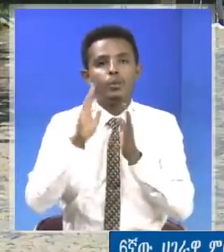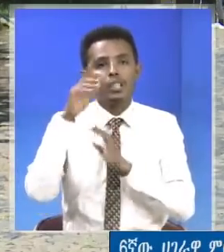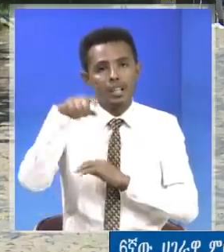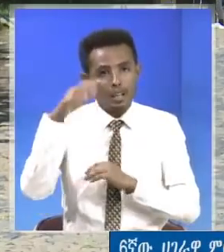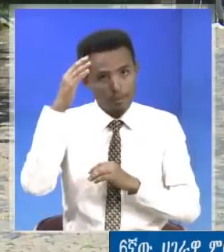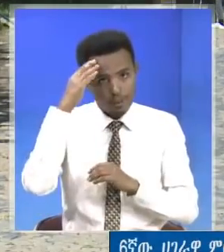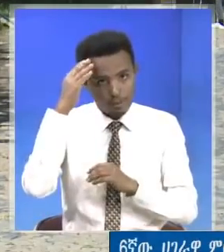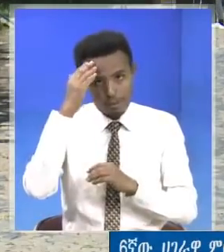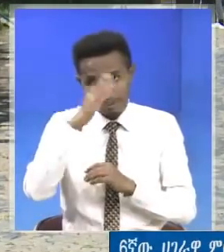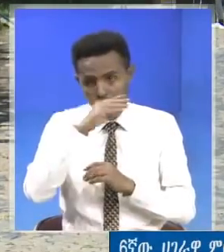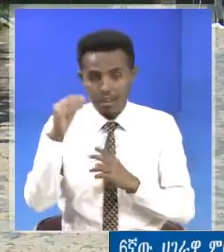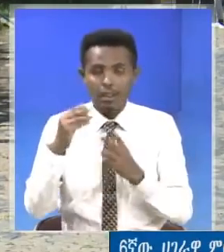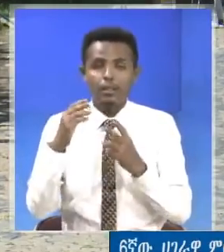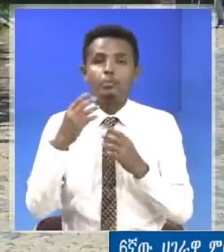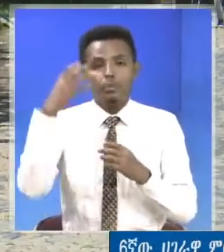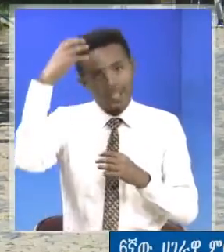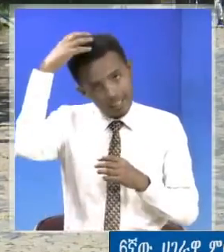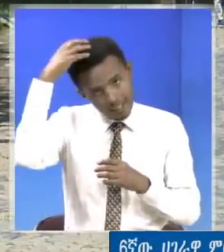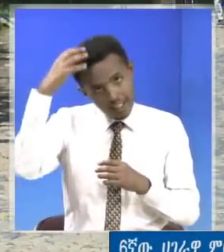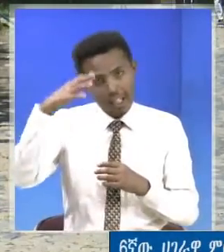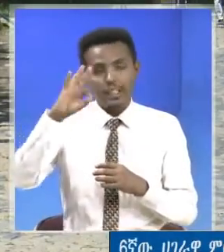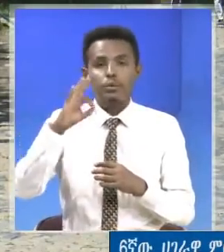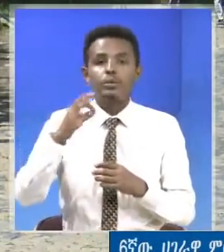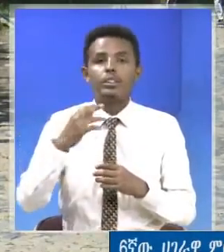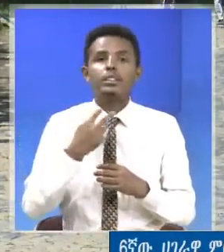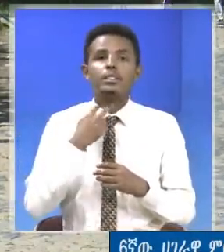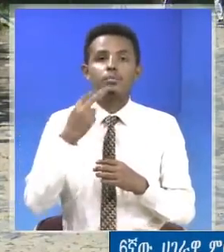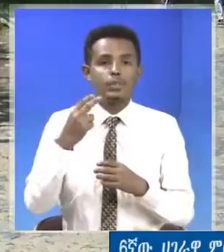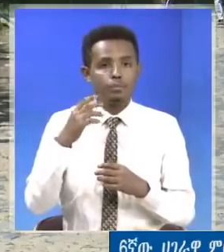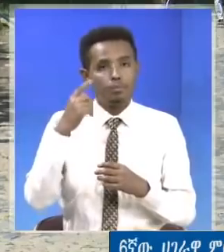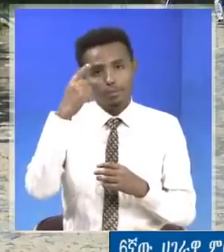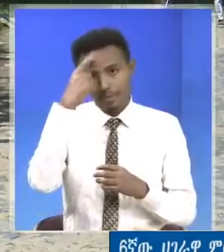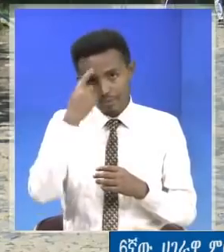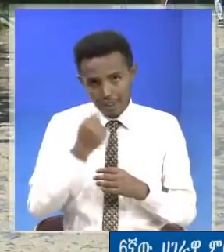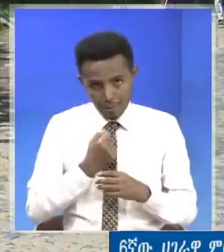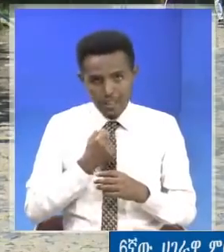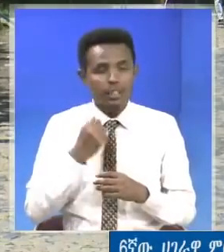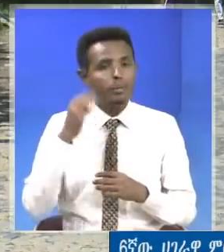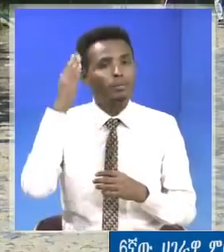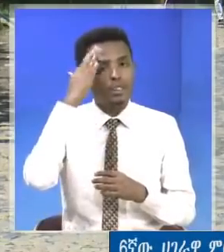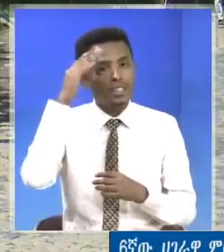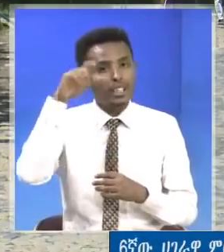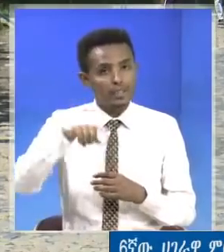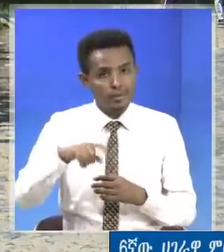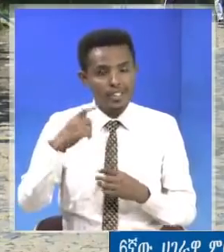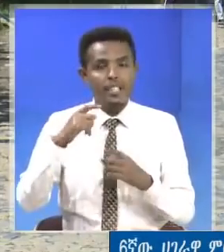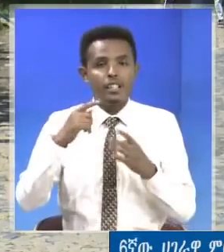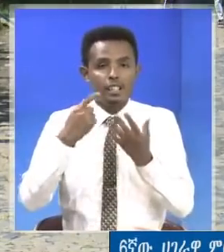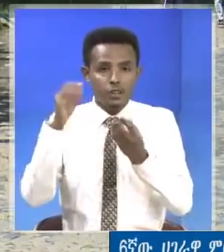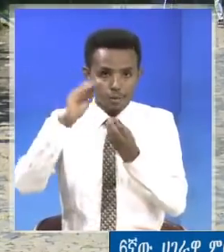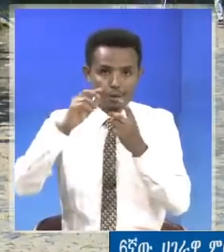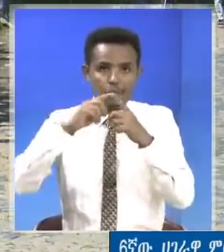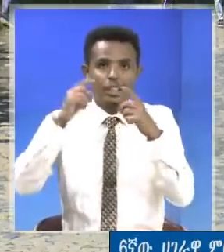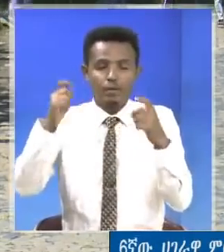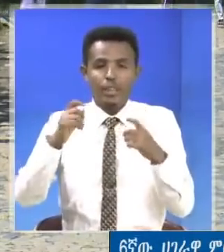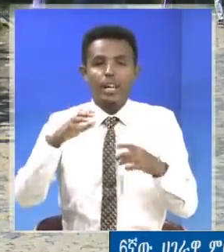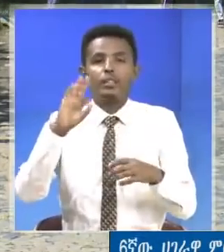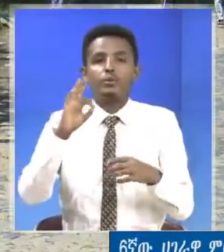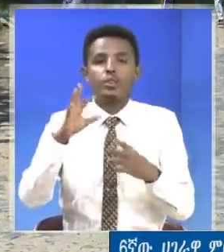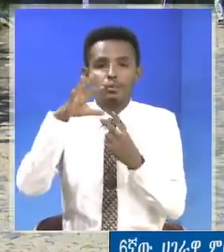ራሱ የግኙን ድምጽ መቀበልና ማመን መቻል አለበት እንዲሁም ተቃዋሚዎች ያገኙትን ድምጽ በጸጋ